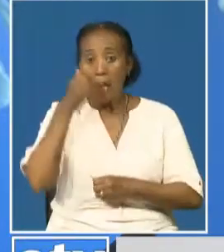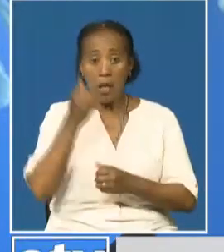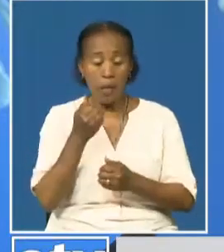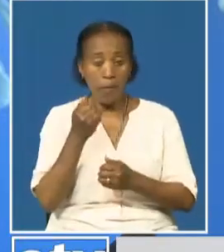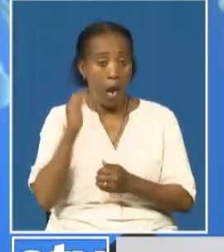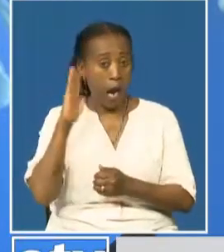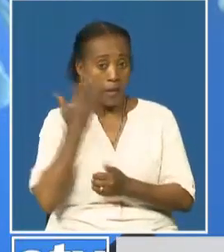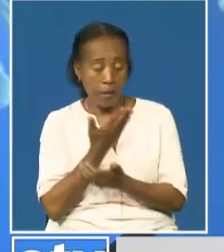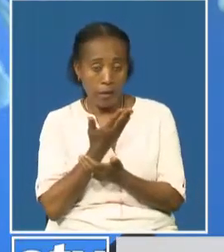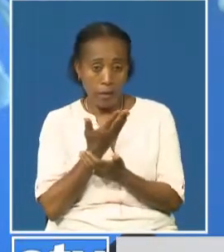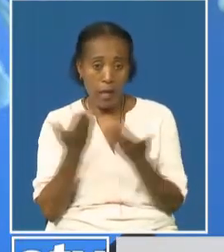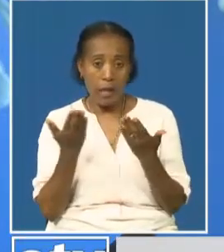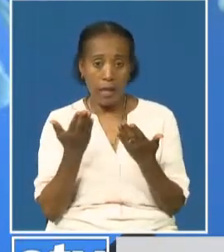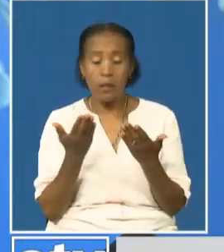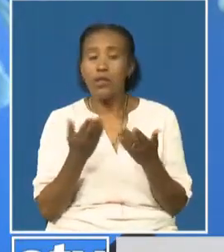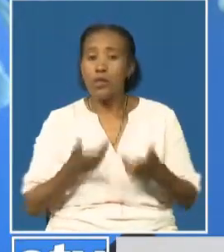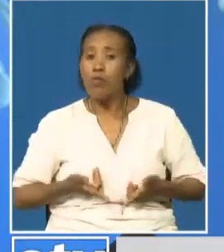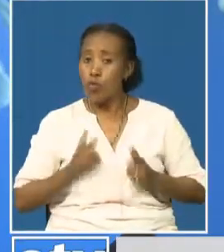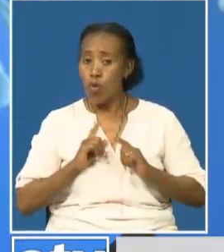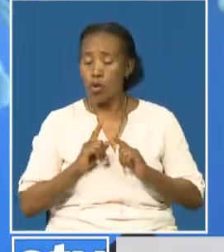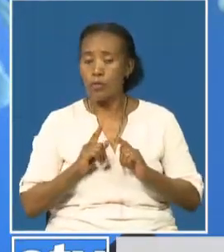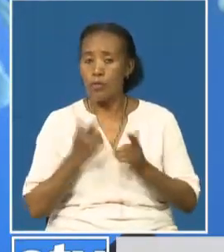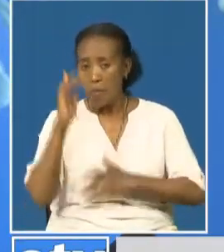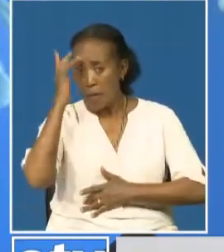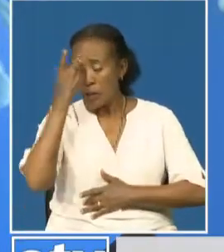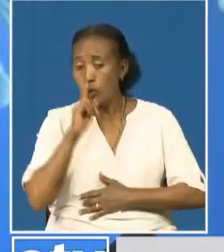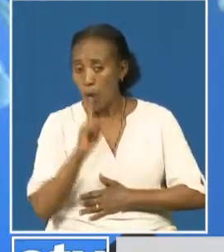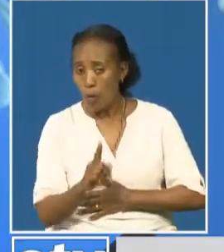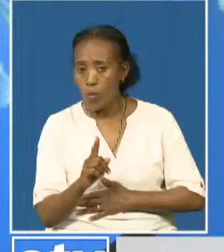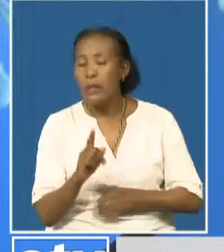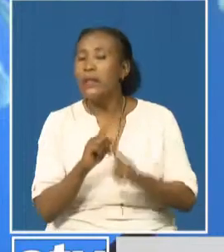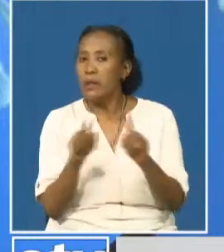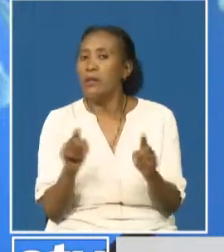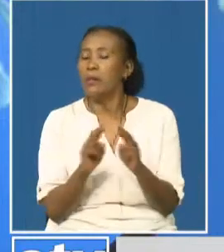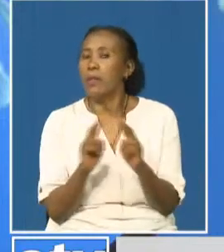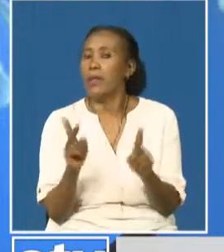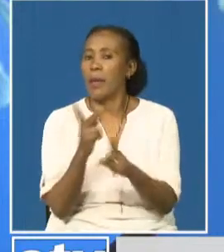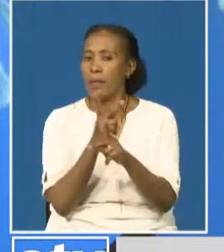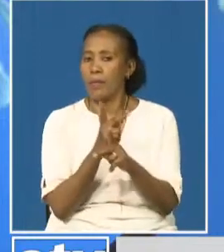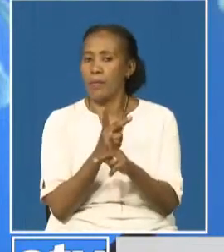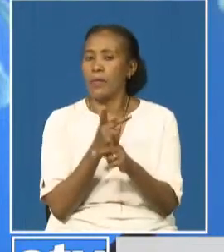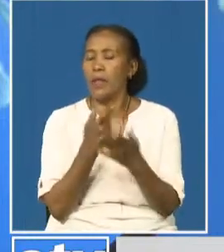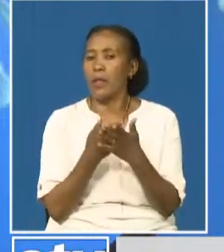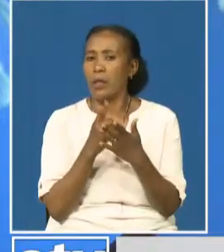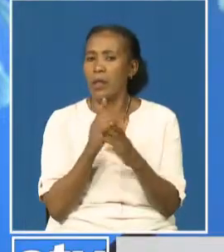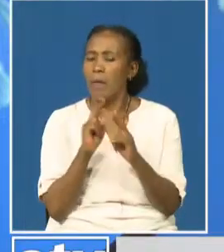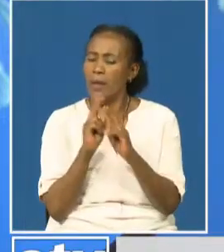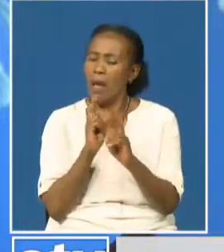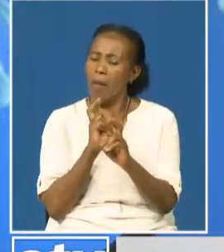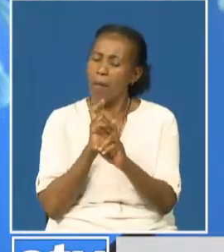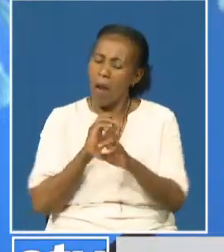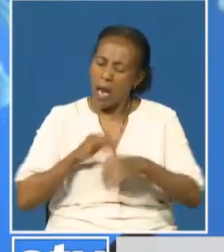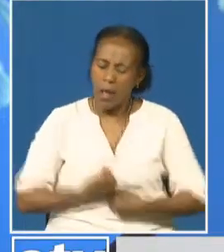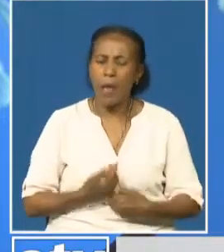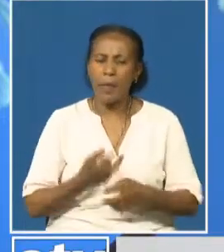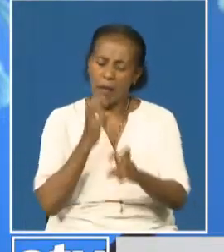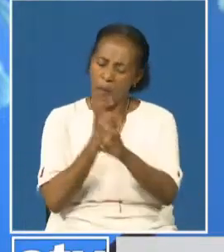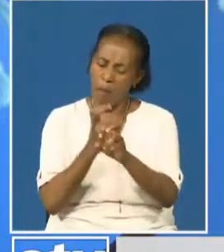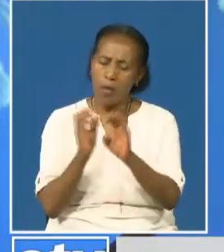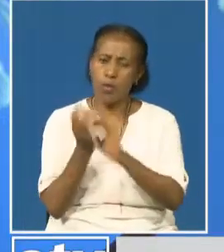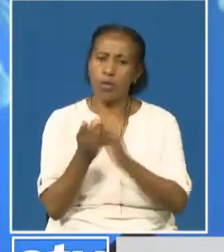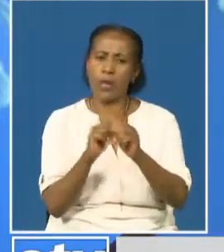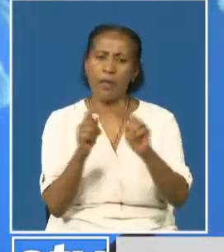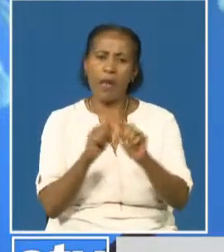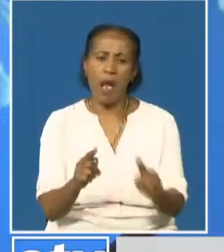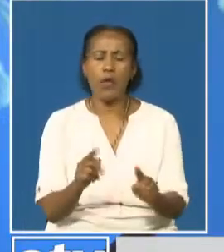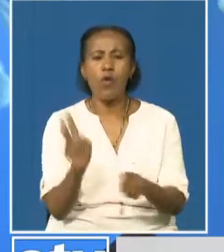አይነት ዝንባሌ ቢኖረውም በበሽታው ነገር ግን በጣም ውስጡም ይታለፍበት ነገር በጣም አድካሚና ከባድ እንደሆነ